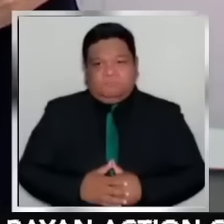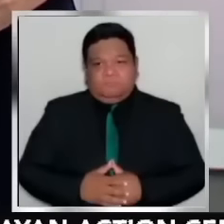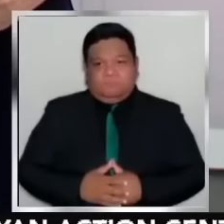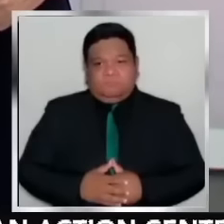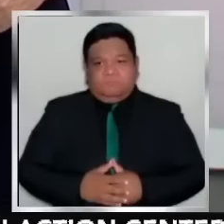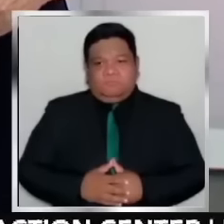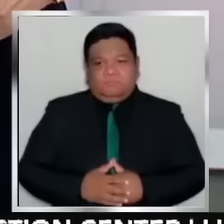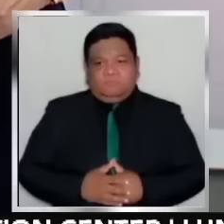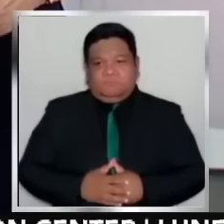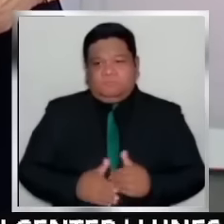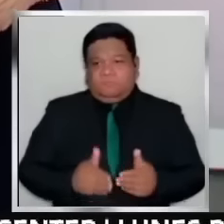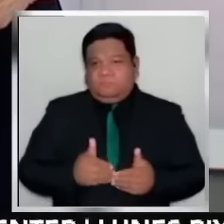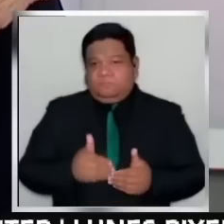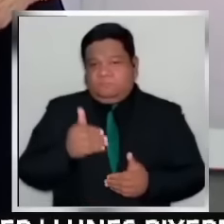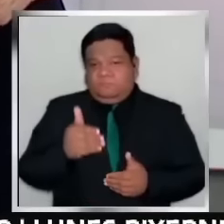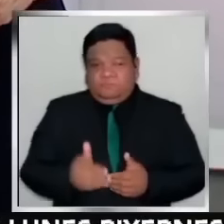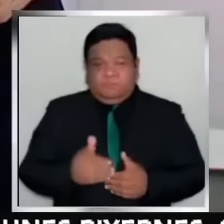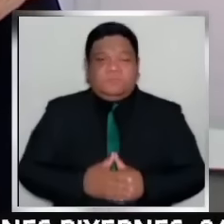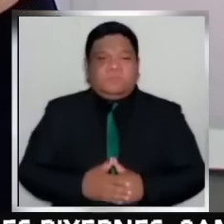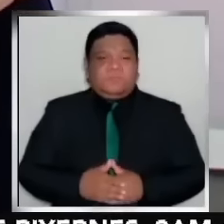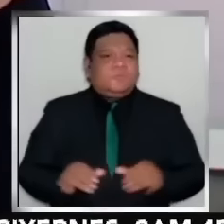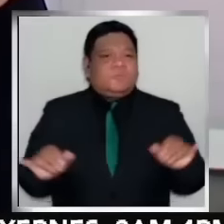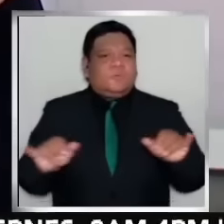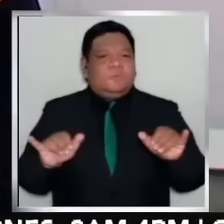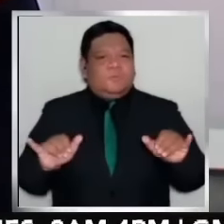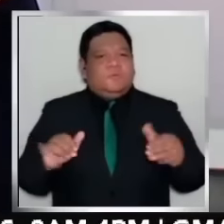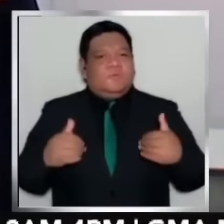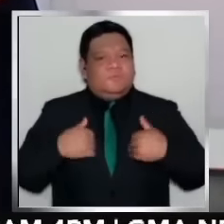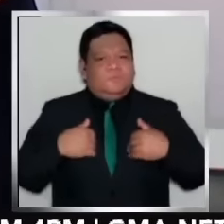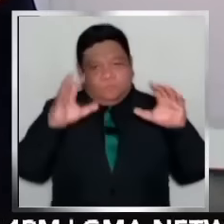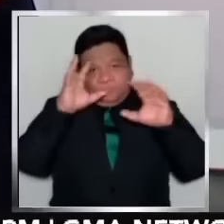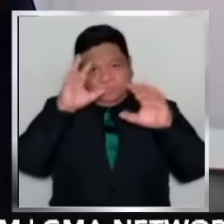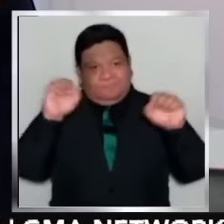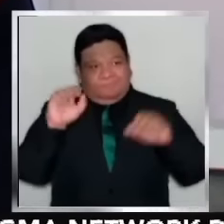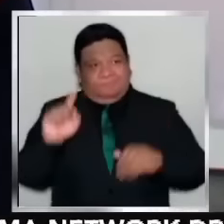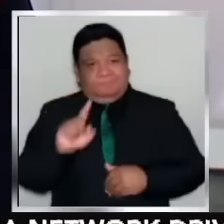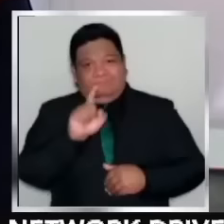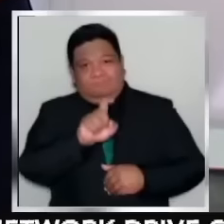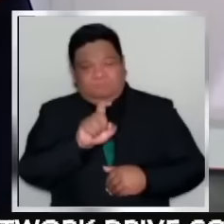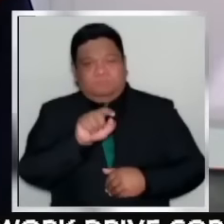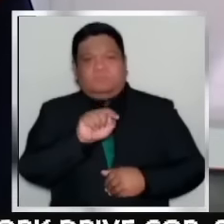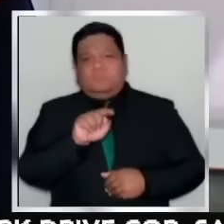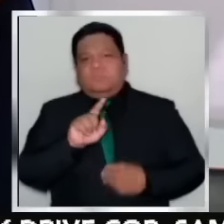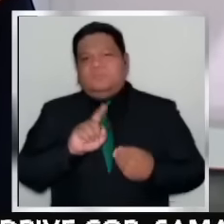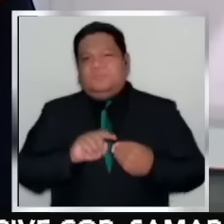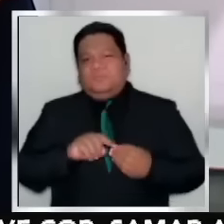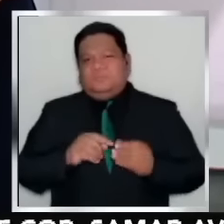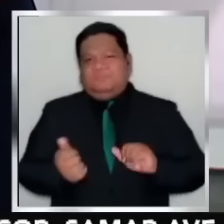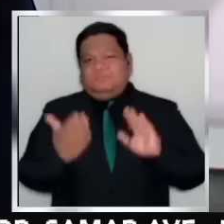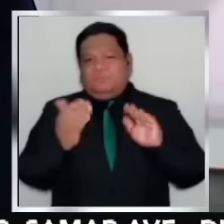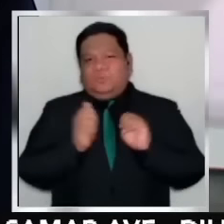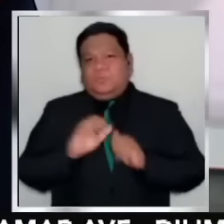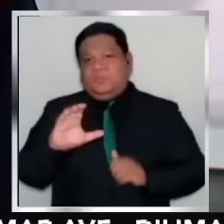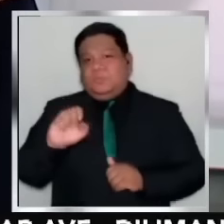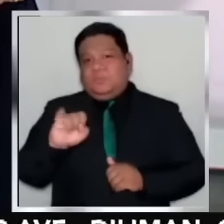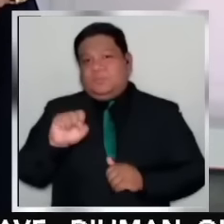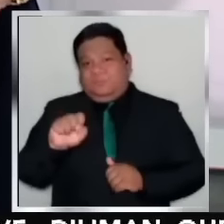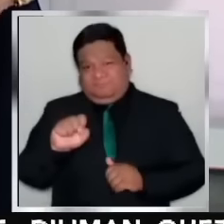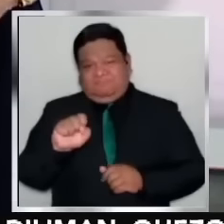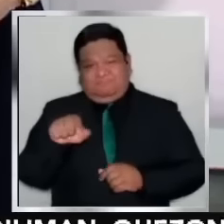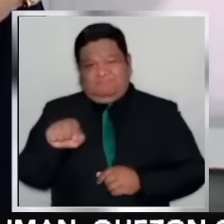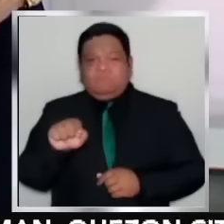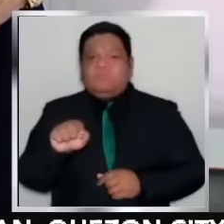Natanong din ang Pangulo sa kanyang pagharap sa Center for Strategic and International Studies o CSIS sa plano